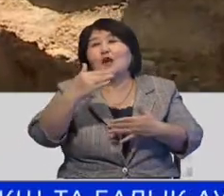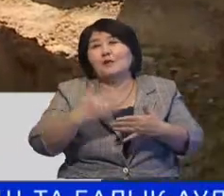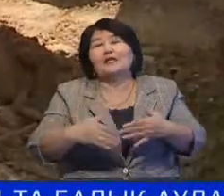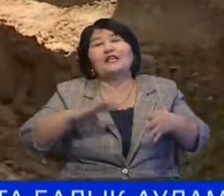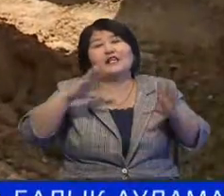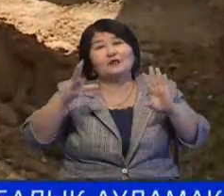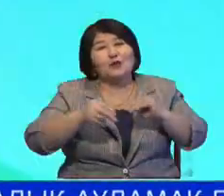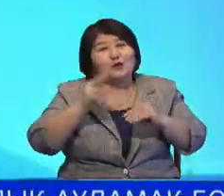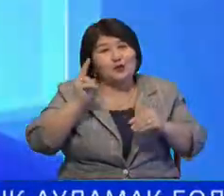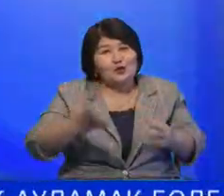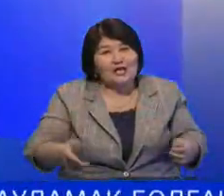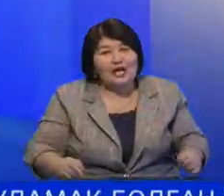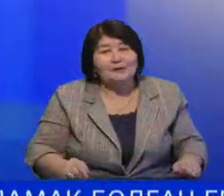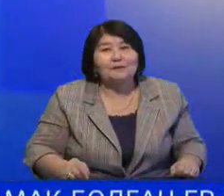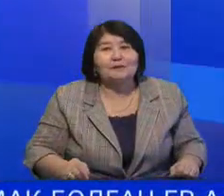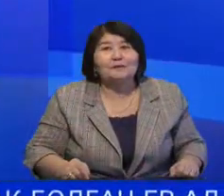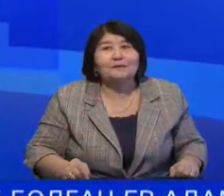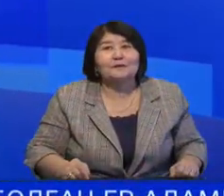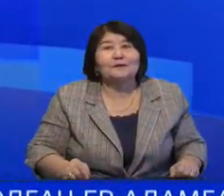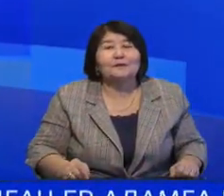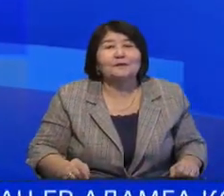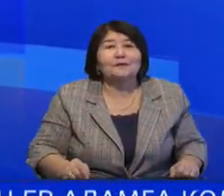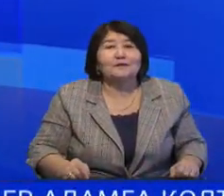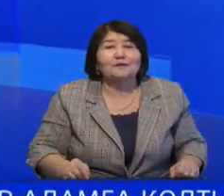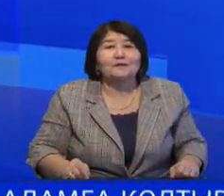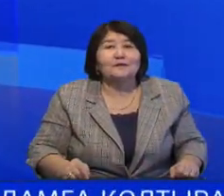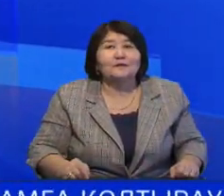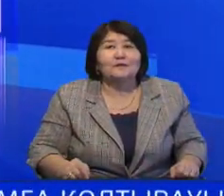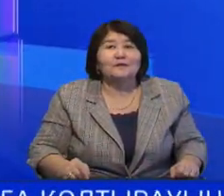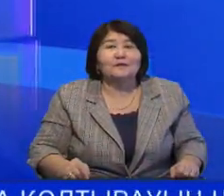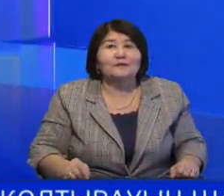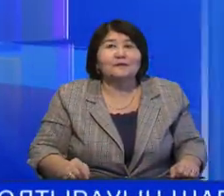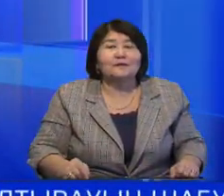бағдарламасымен түйінделді. Дәулет Сағит, Шыңғыс Жұмаханов, Төрехан Қожахметов, Қызылорда телеарнасы.